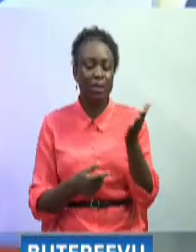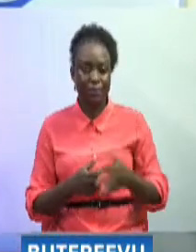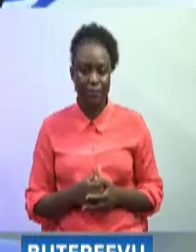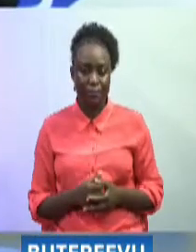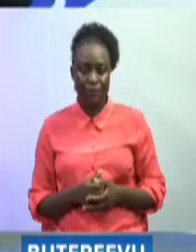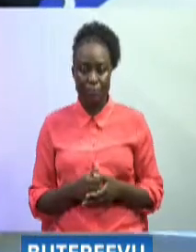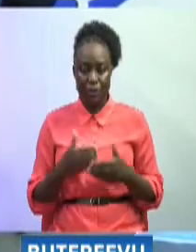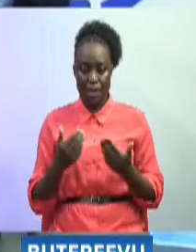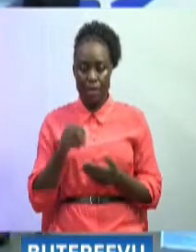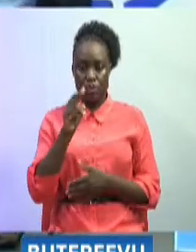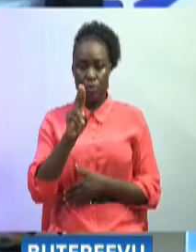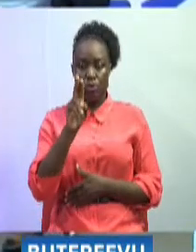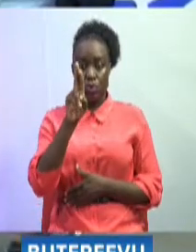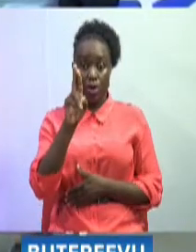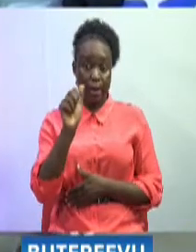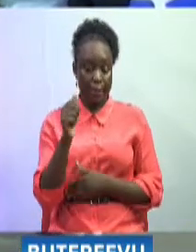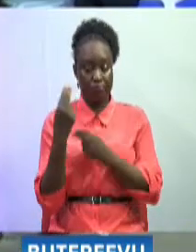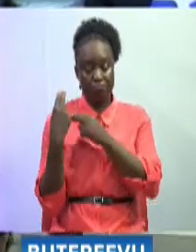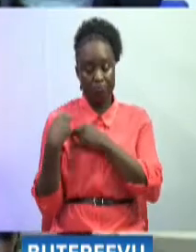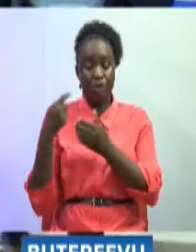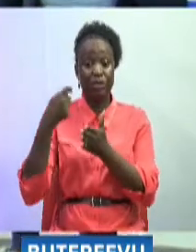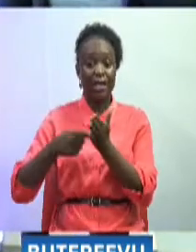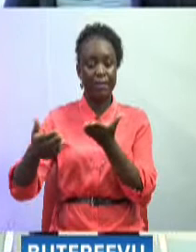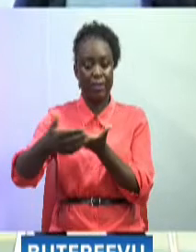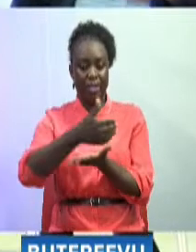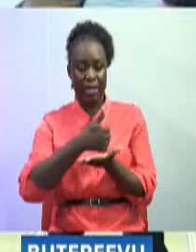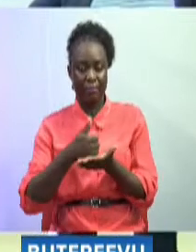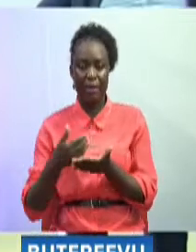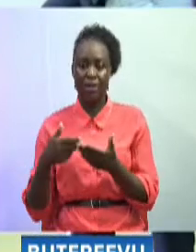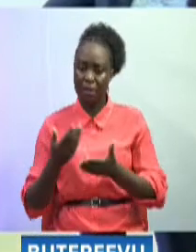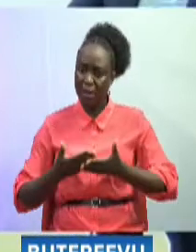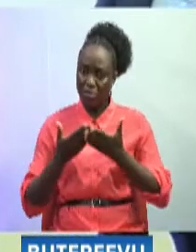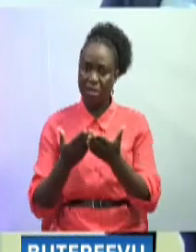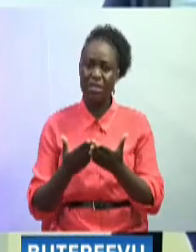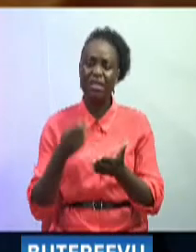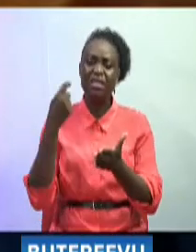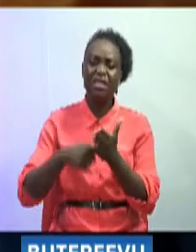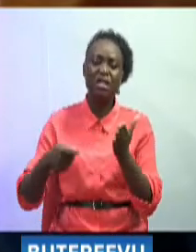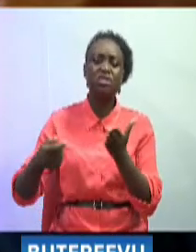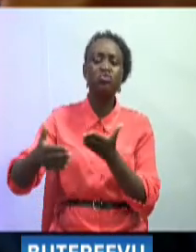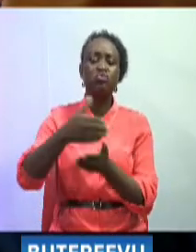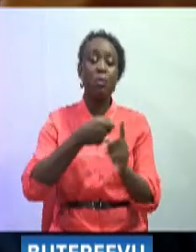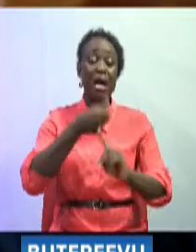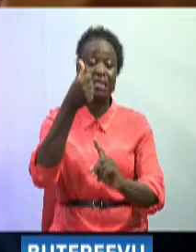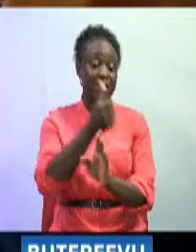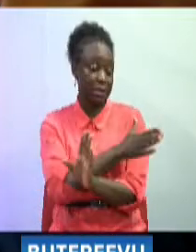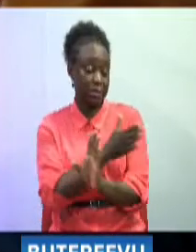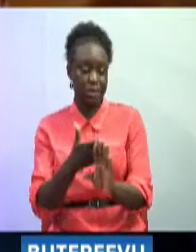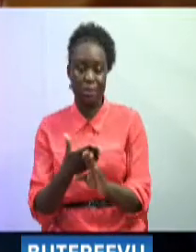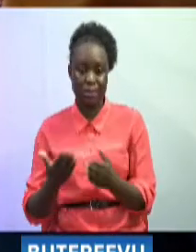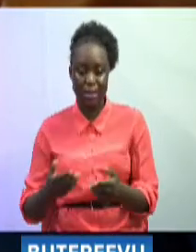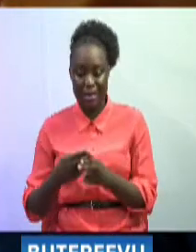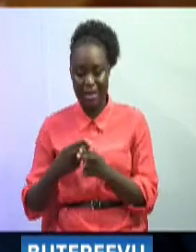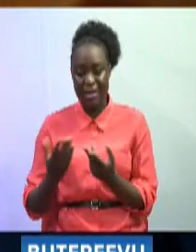Ekitongole ekivunaanyizibwa kusolooza omusolo mu ggwanga Uganda Revenue Authority kiraze we kituuse ku nkunganya y'omusolo emyezi mukaaga egiyise nga tukunukizza okumalako